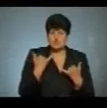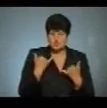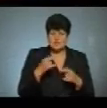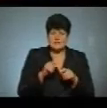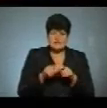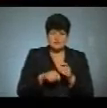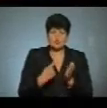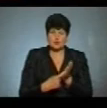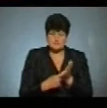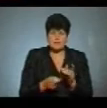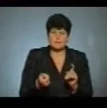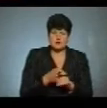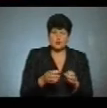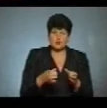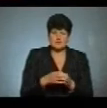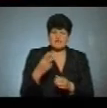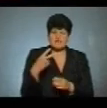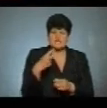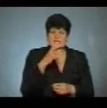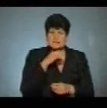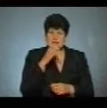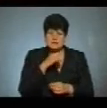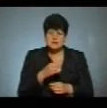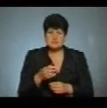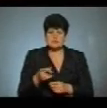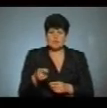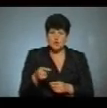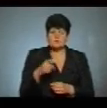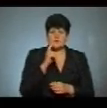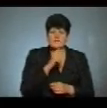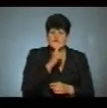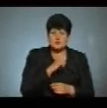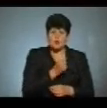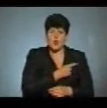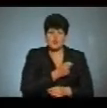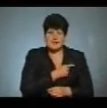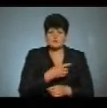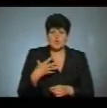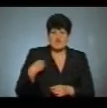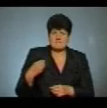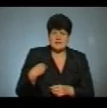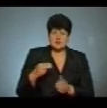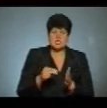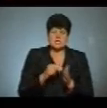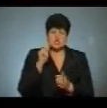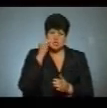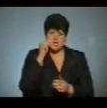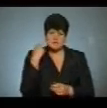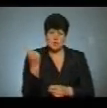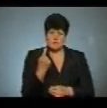слідчі довели причетність групи до 20 крадіжок з храмів Тернопільської, Вінницької, Одеської, Львівської та Чернігівської